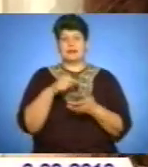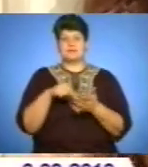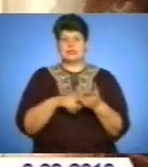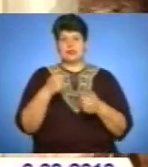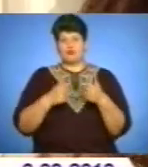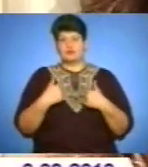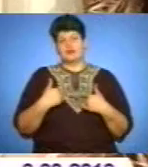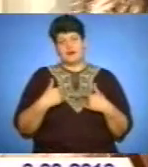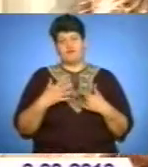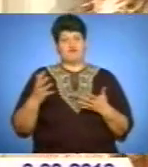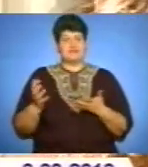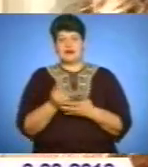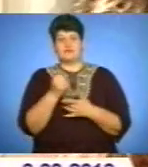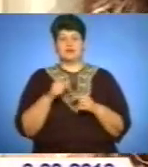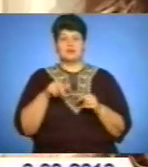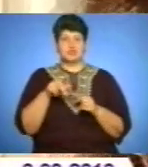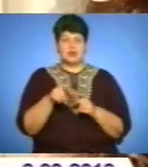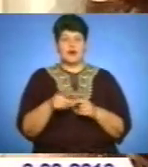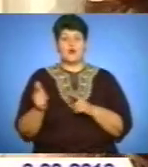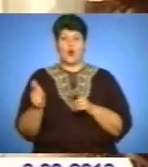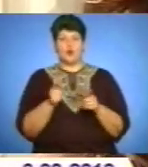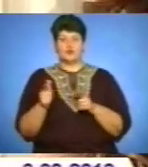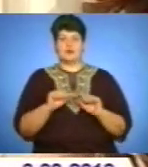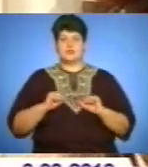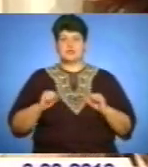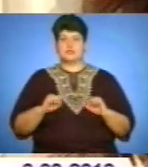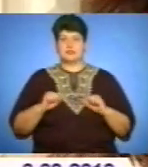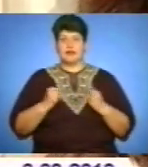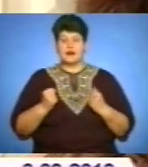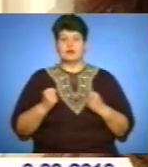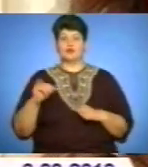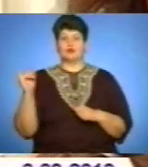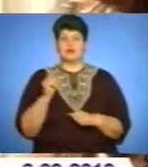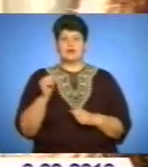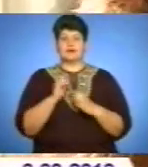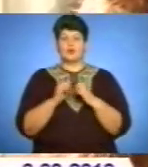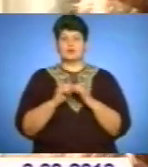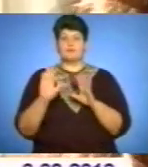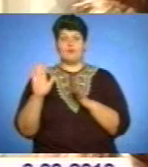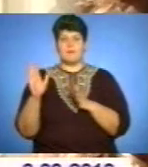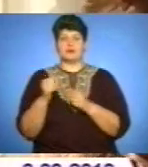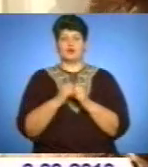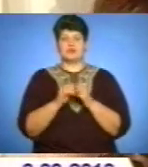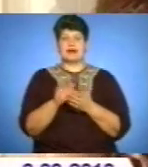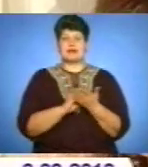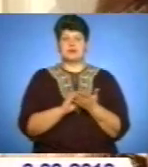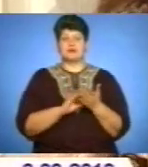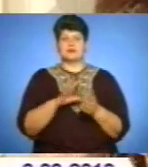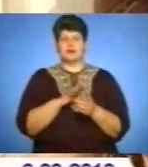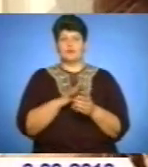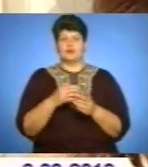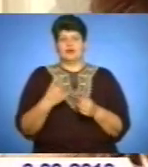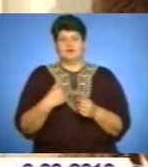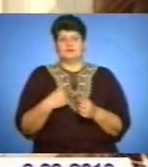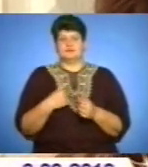тому я в заході йшла, готувалася досить старанно. І кожен момент, кожна репетиція була нахлинута такими